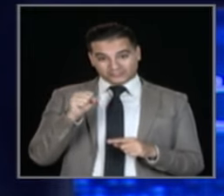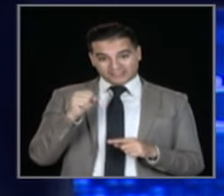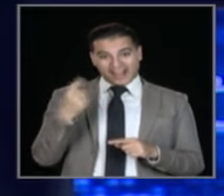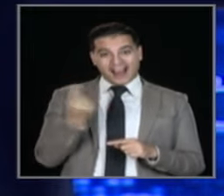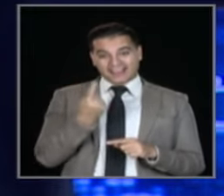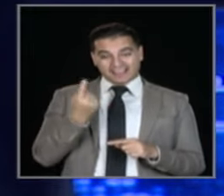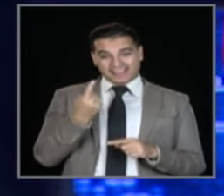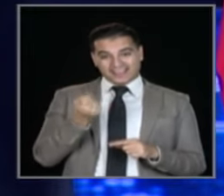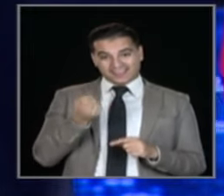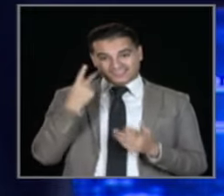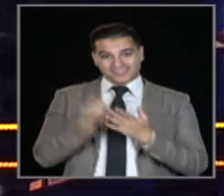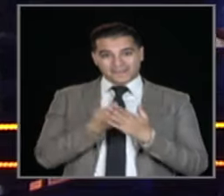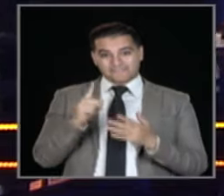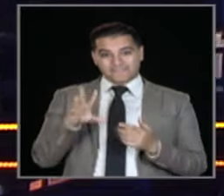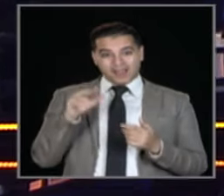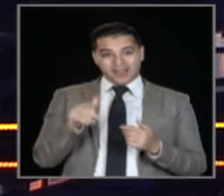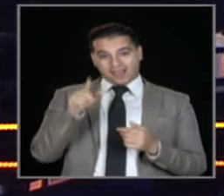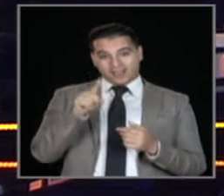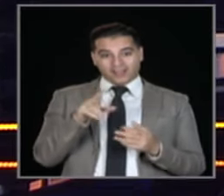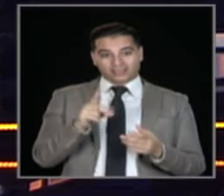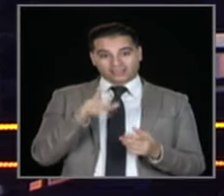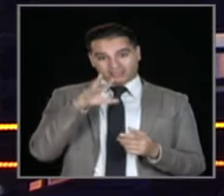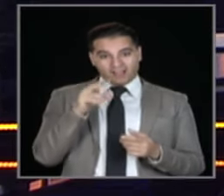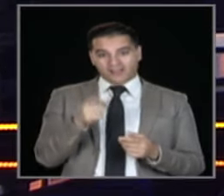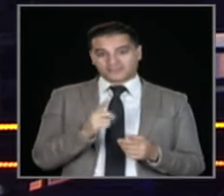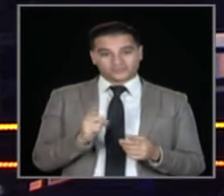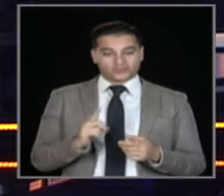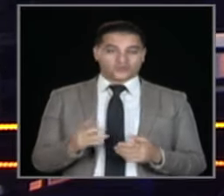اتلخبطت. ده أديب مش شاعر. اتفضلي.